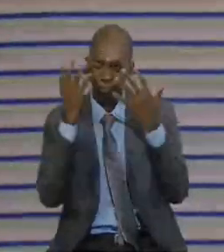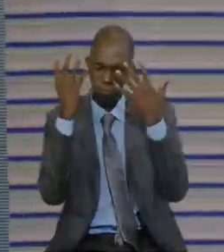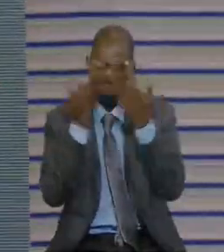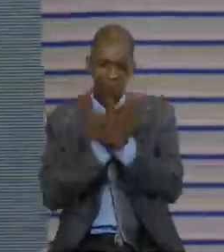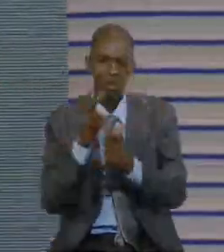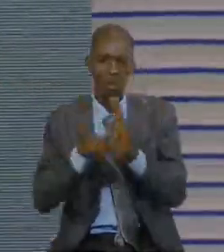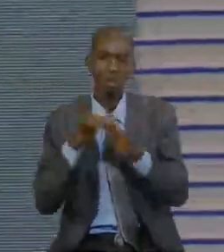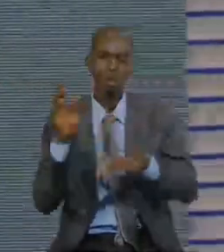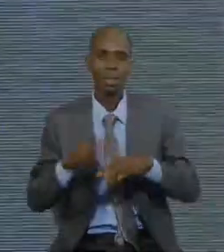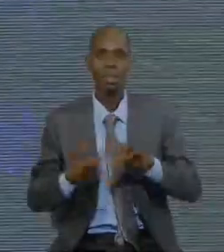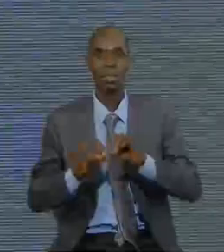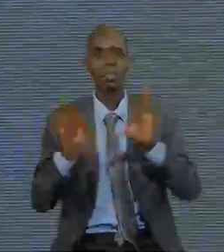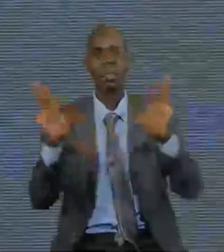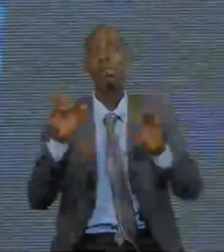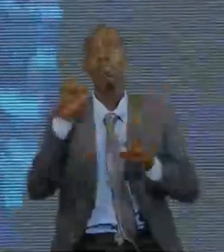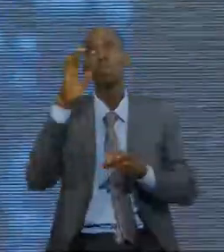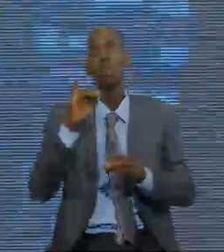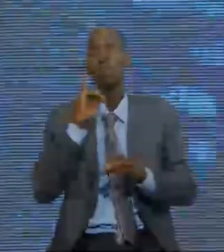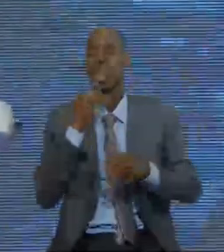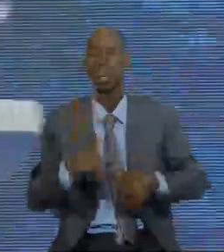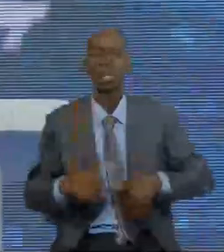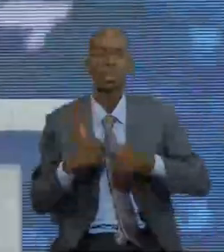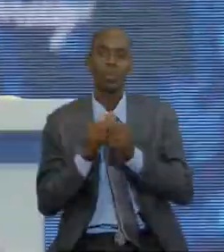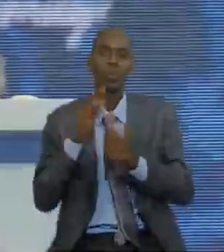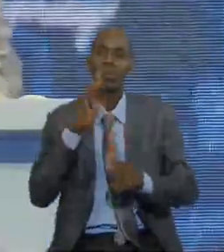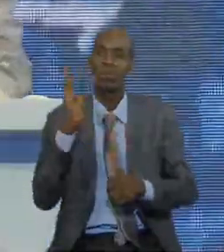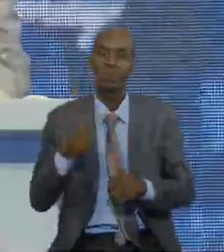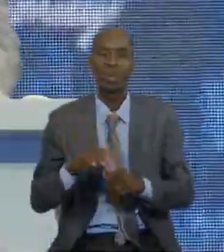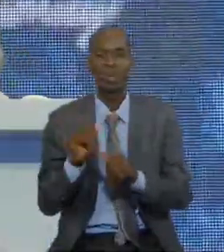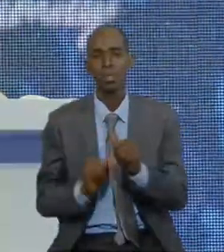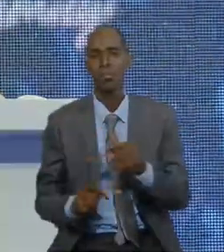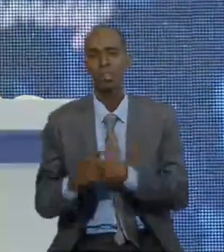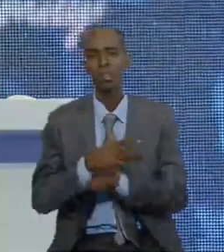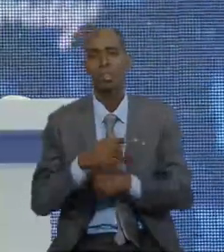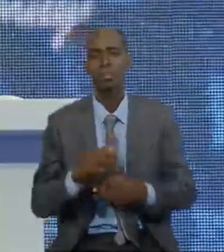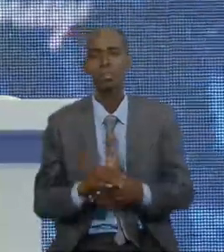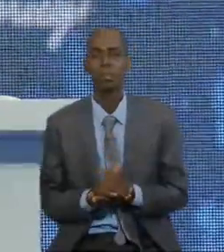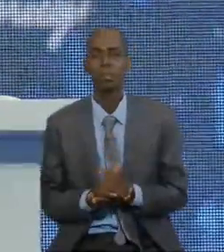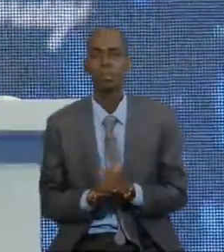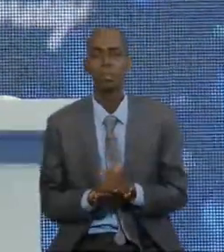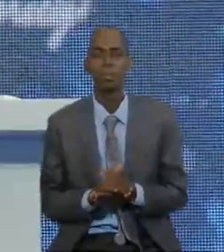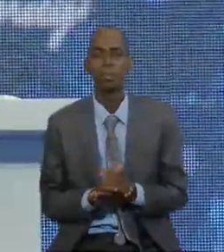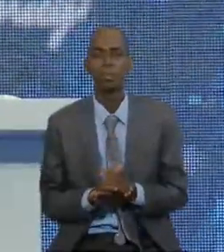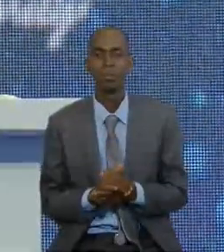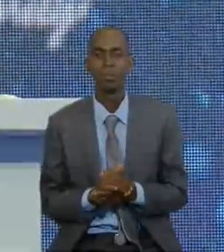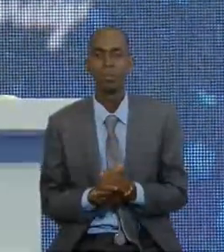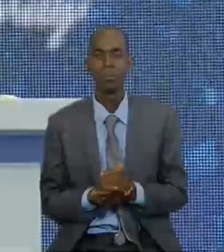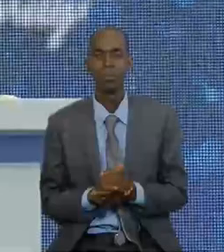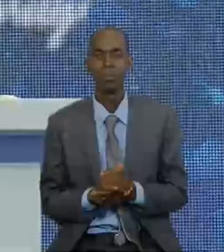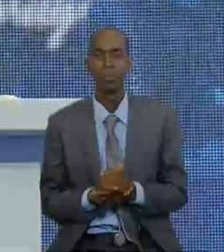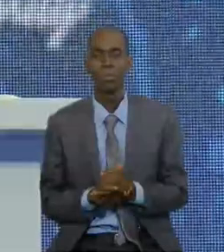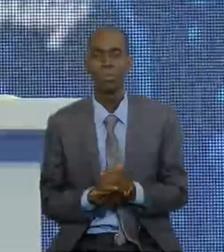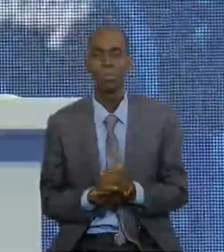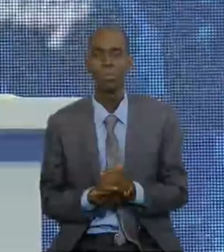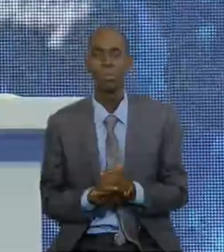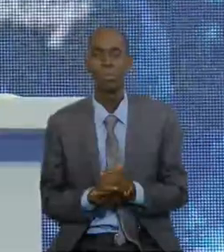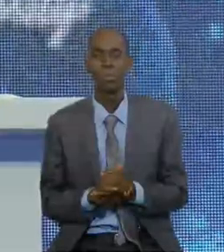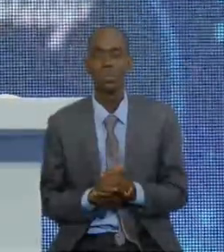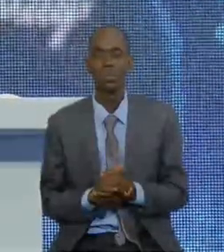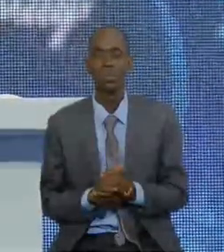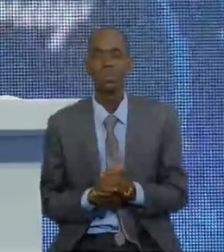et voici la condamnation c'est que la lumière veut dans les dans le monde mais les hommes préfèrent les tenant la lumière ça j'ai un